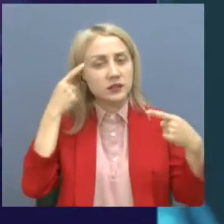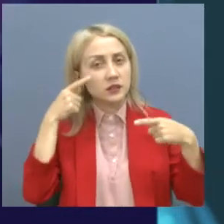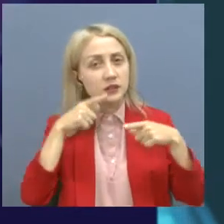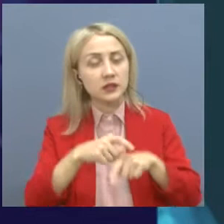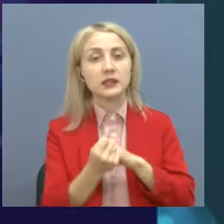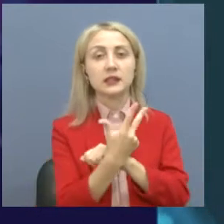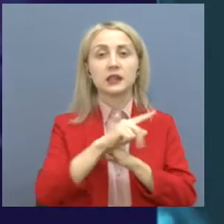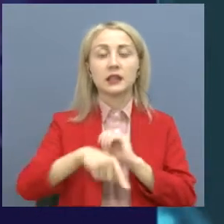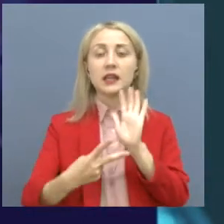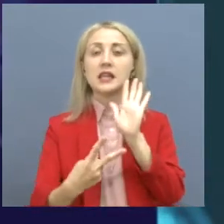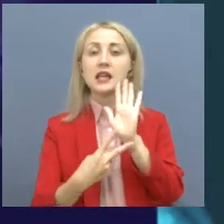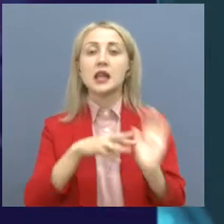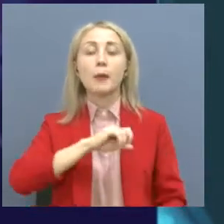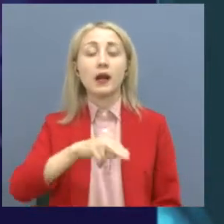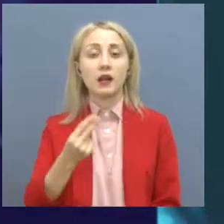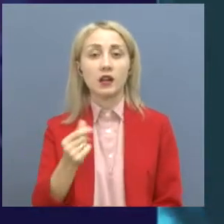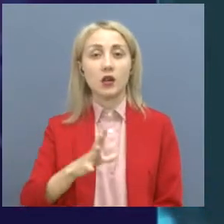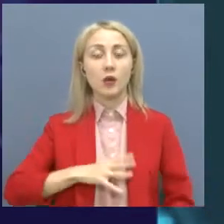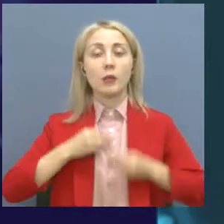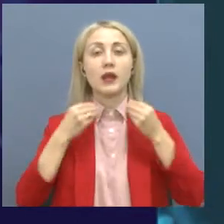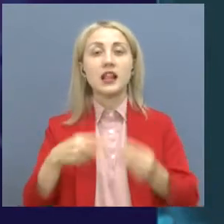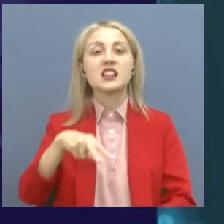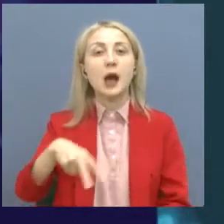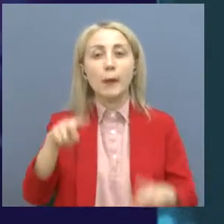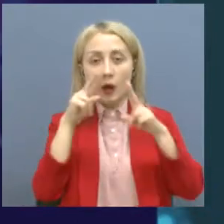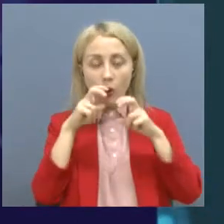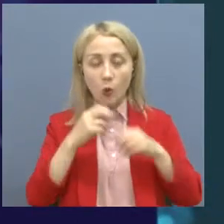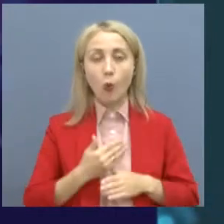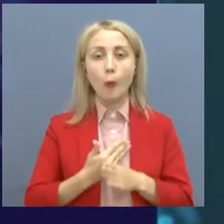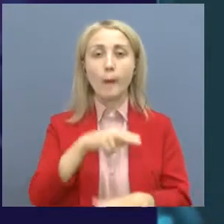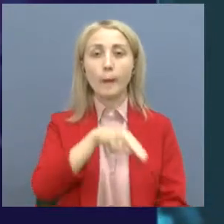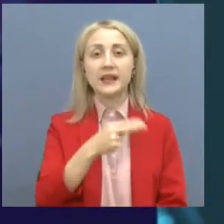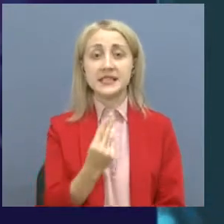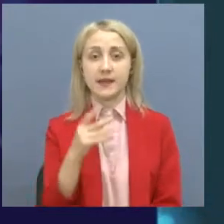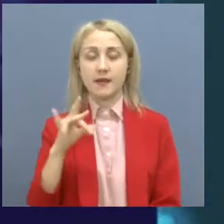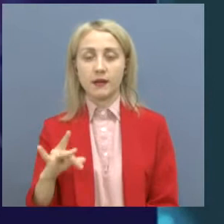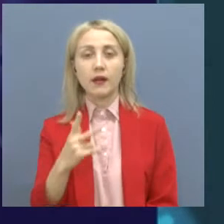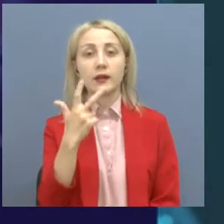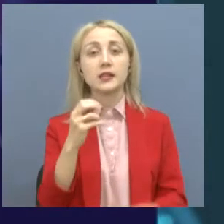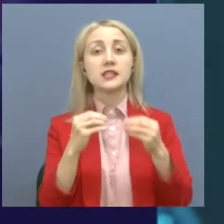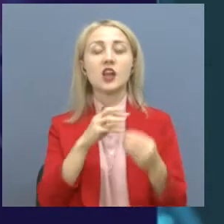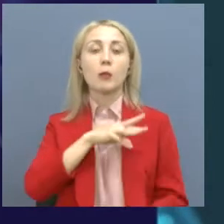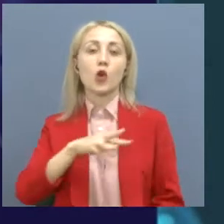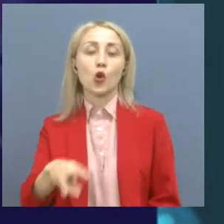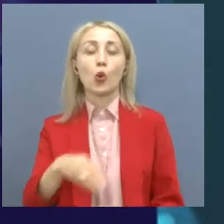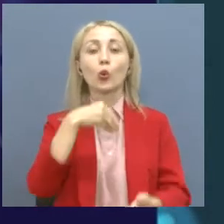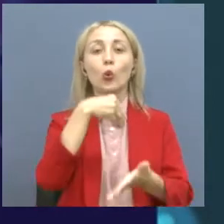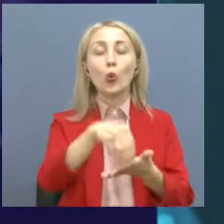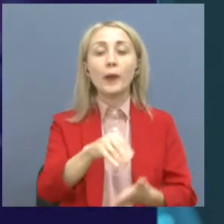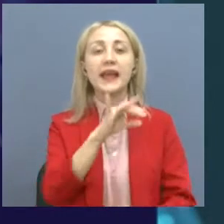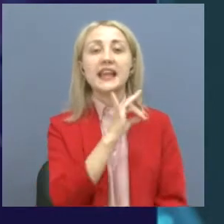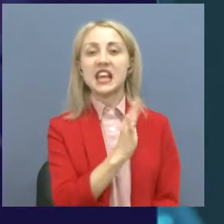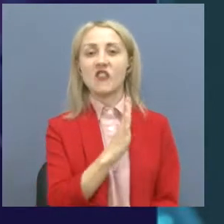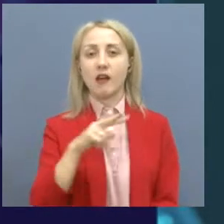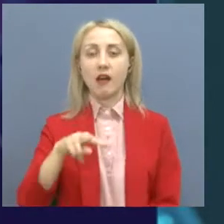алуға және жедел жәрдем көліктерін жабдықтауға, 131 миллион теңге азаматтарды эвакуациялауға бөлінген. Ал республикалық